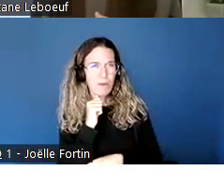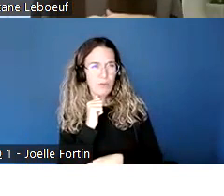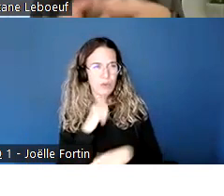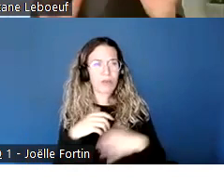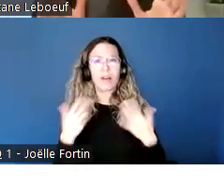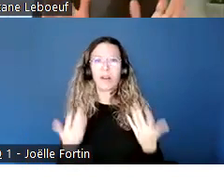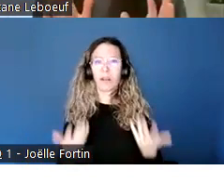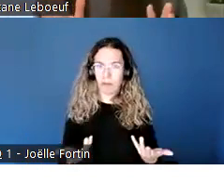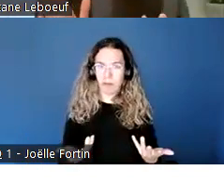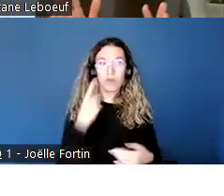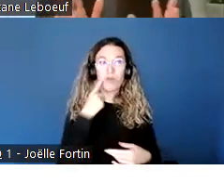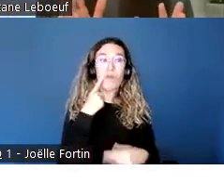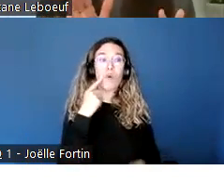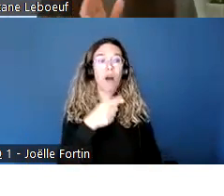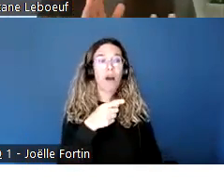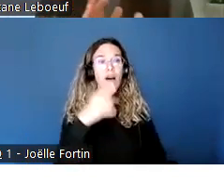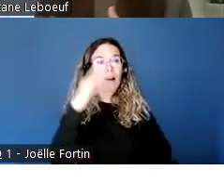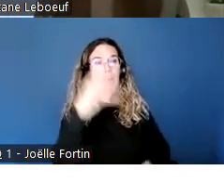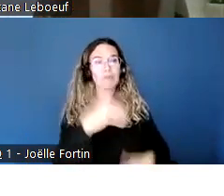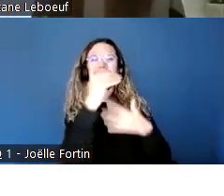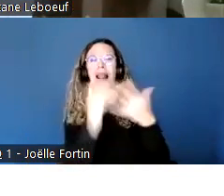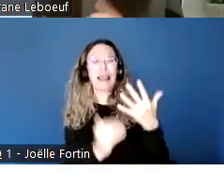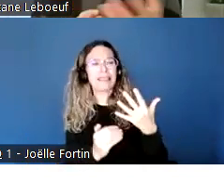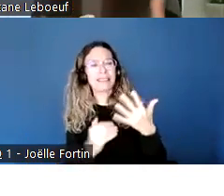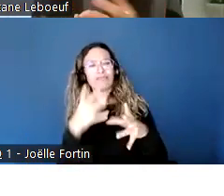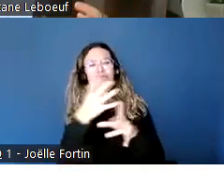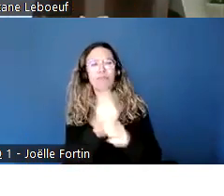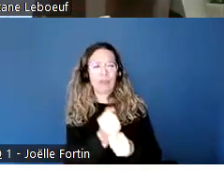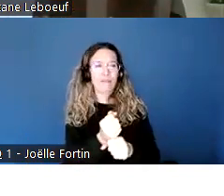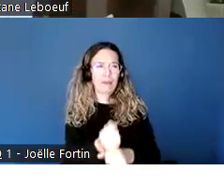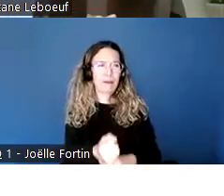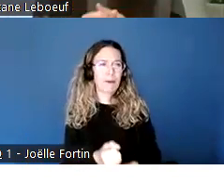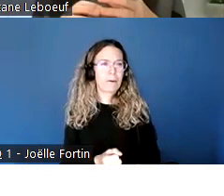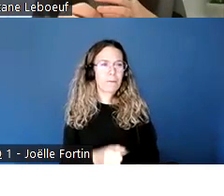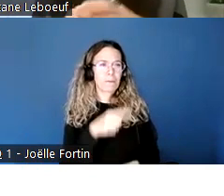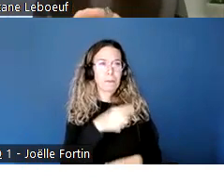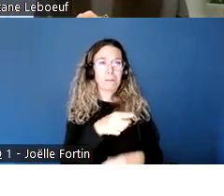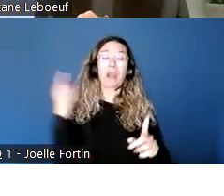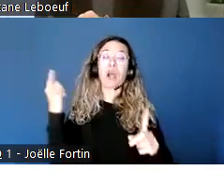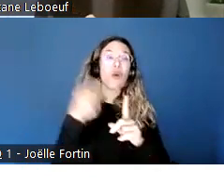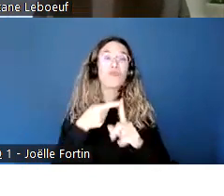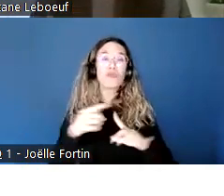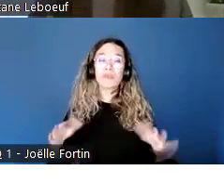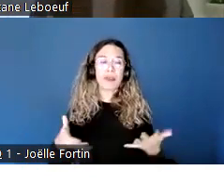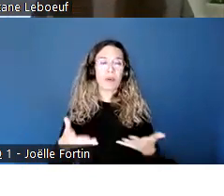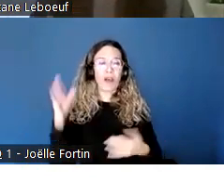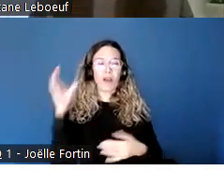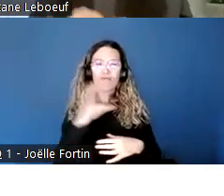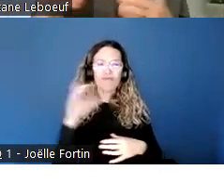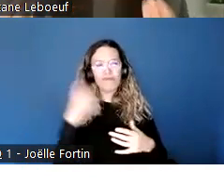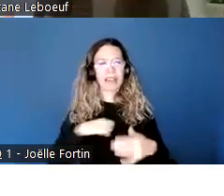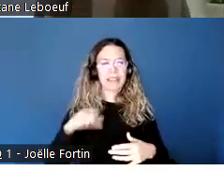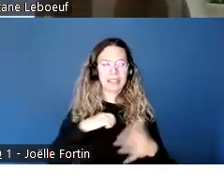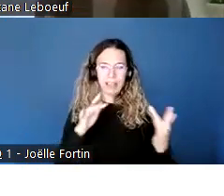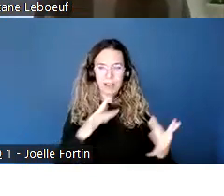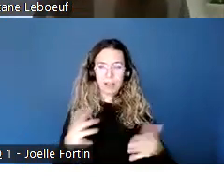fait avec la brève liste qu'on a mis ici que l'objectif, c'est d'essayer de rejoindre le plus grand